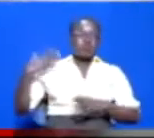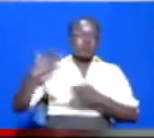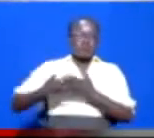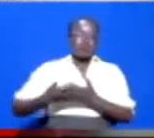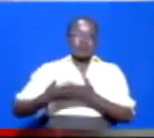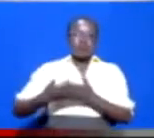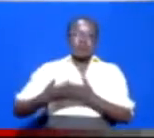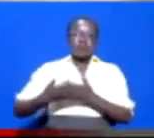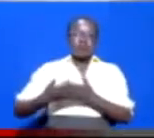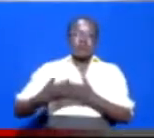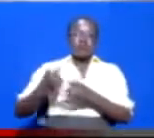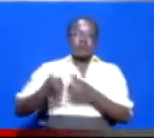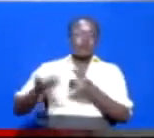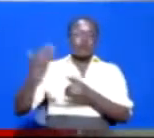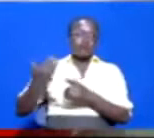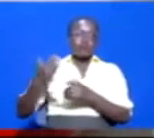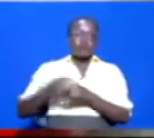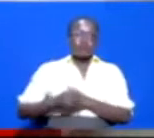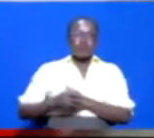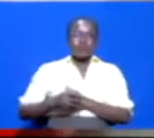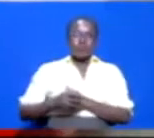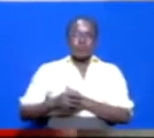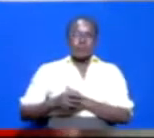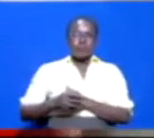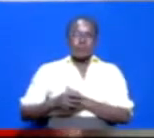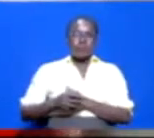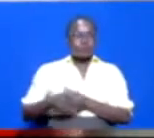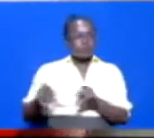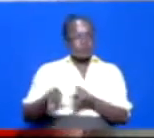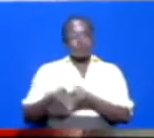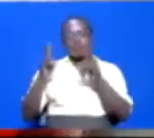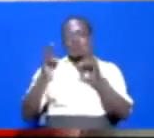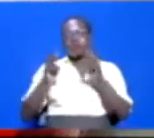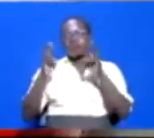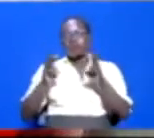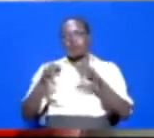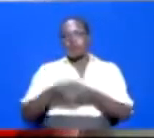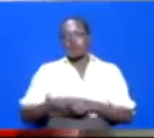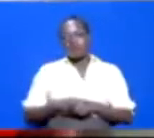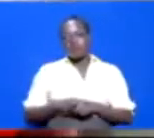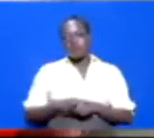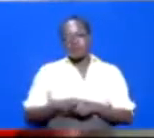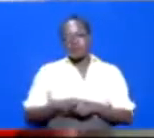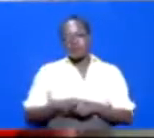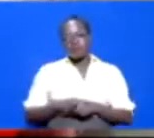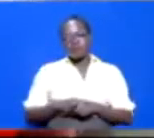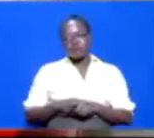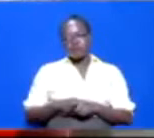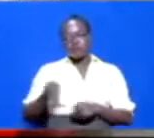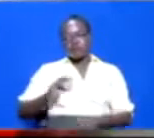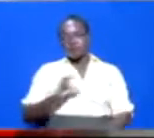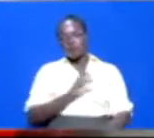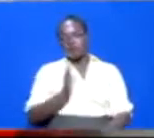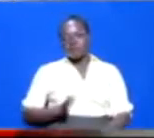miaka zimepita. So hiyo pia bado kuna hiyo nini, kuna hiyo pengo. Tena kuna pengo kwa commissioner, mm-hmm.